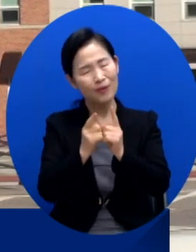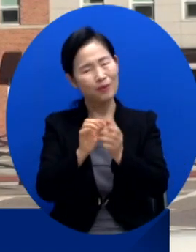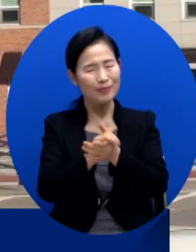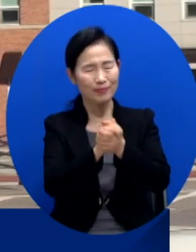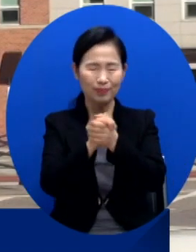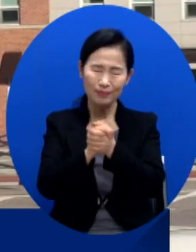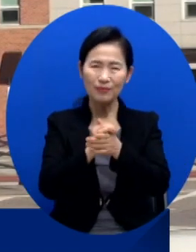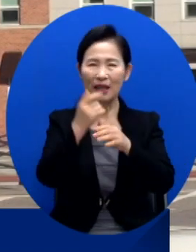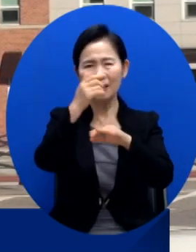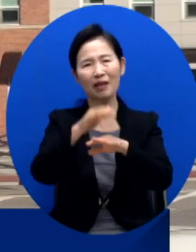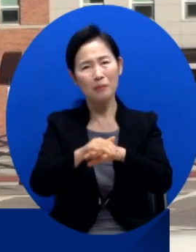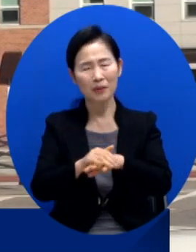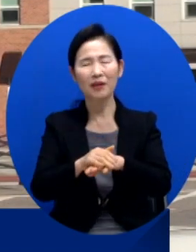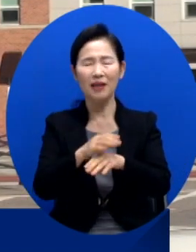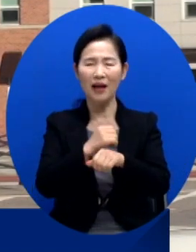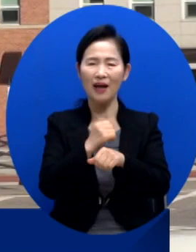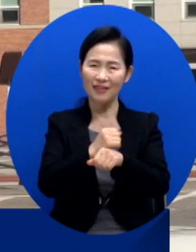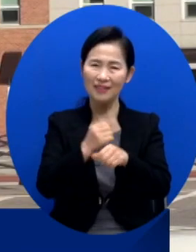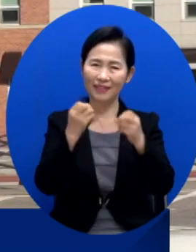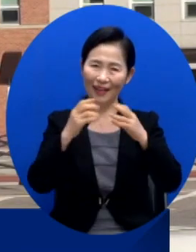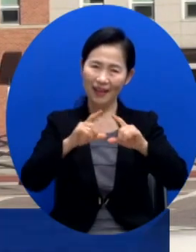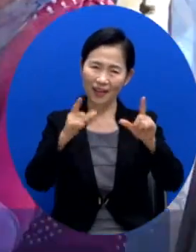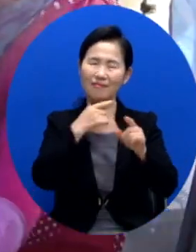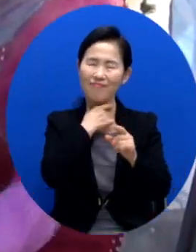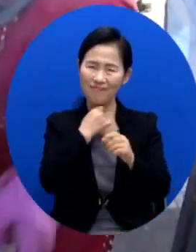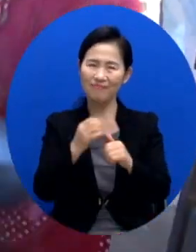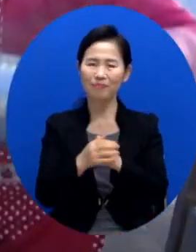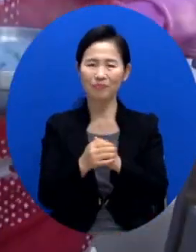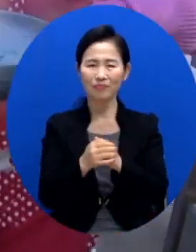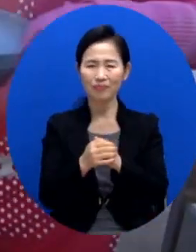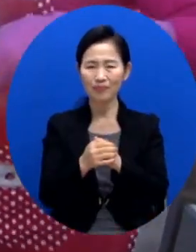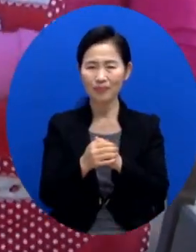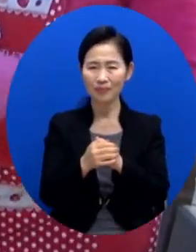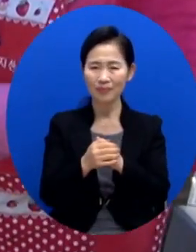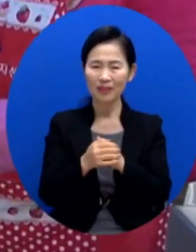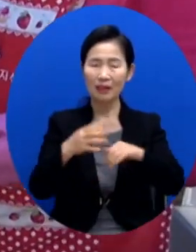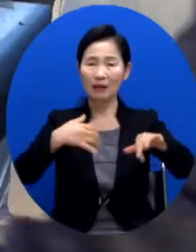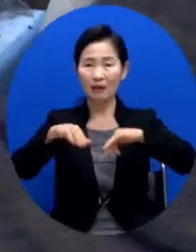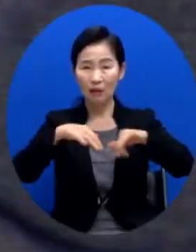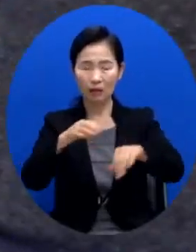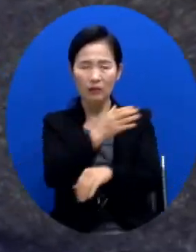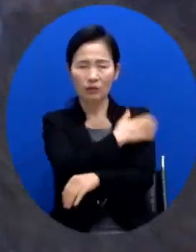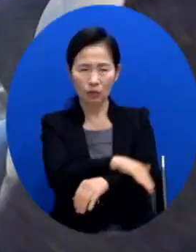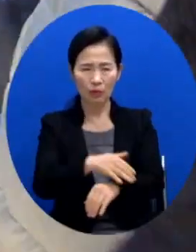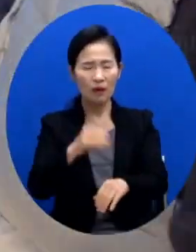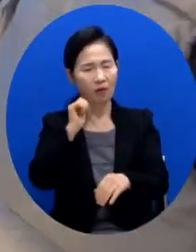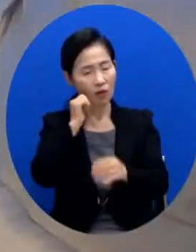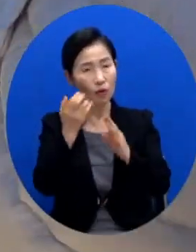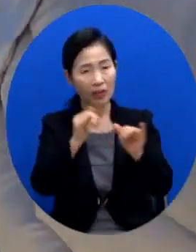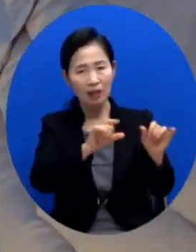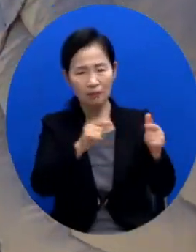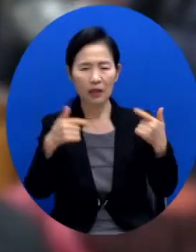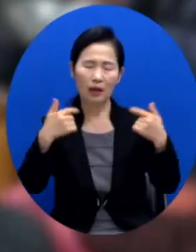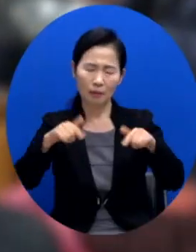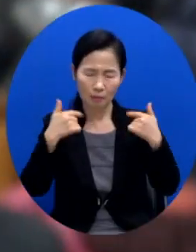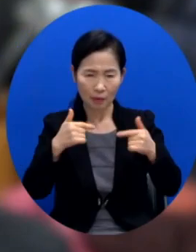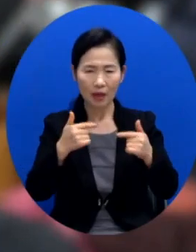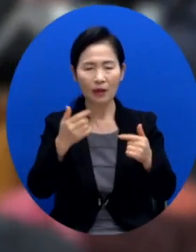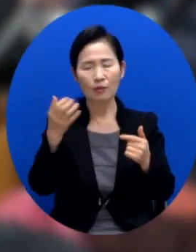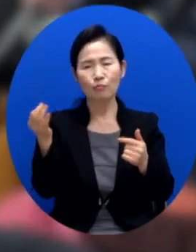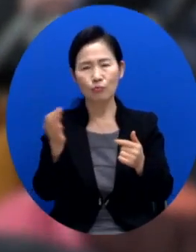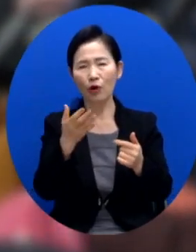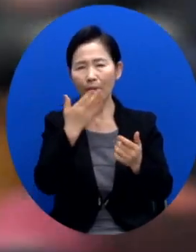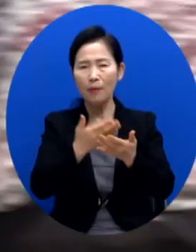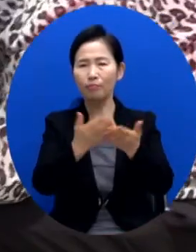있는 그러한 새해가 됐으면 좋겠습니다. 거리의 소외 이웃들에게 매일 무료급식을 전하며 사역하고